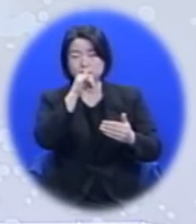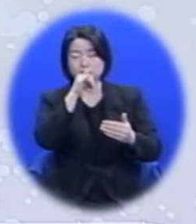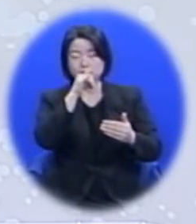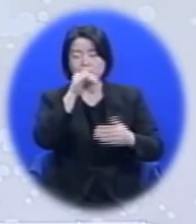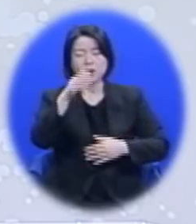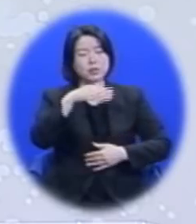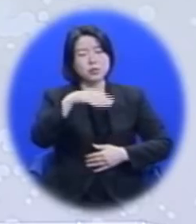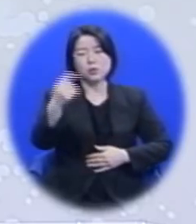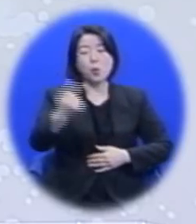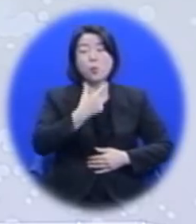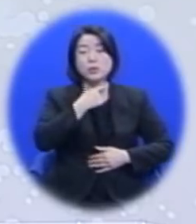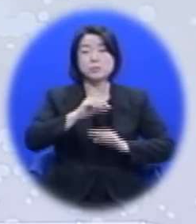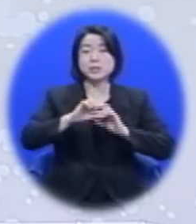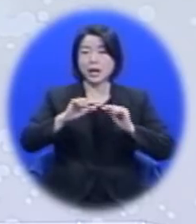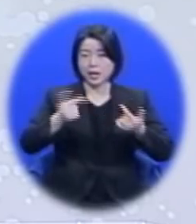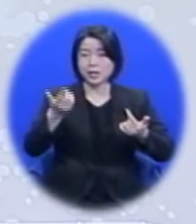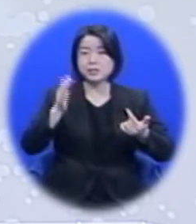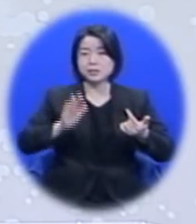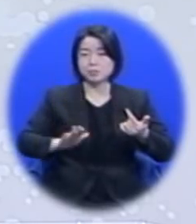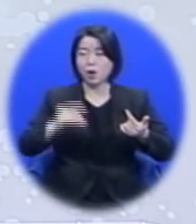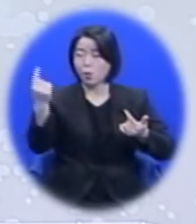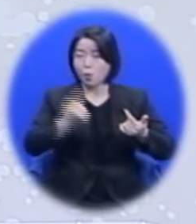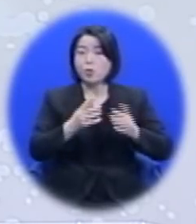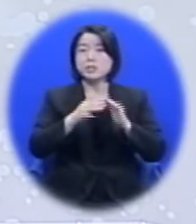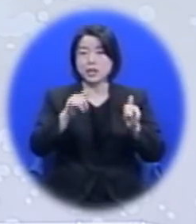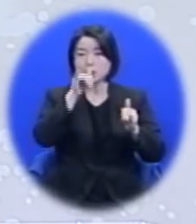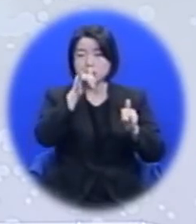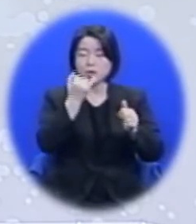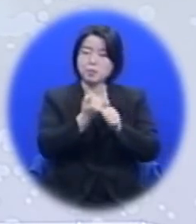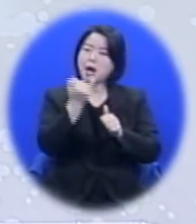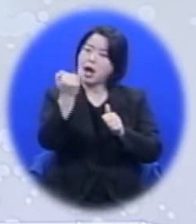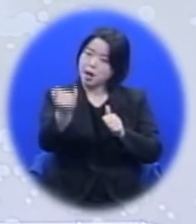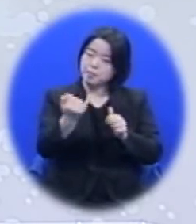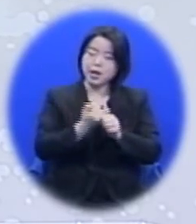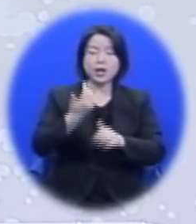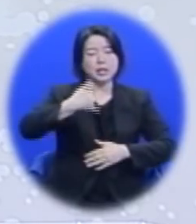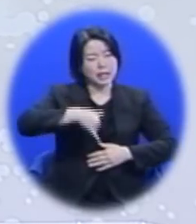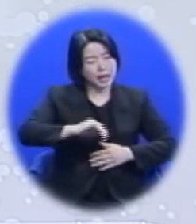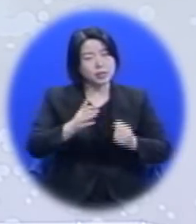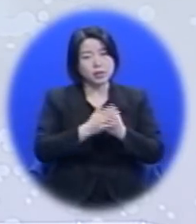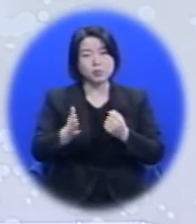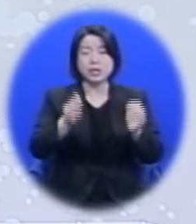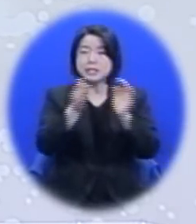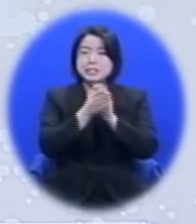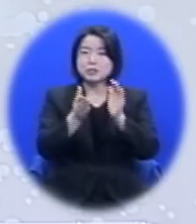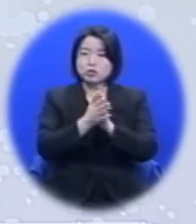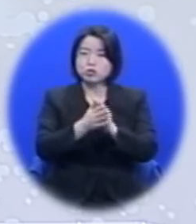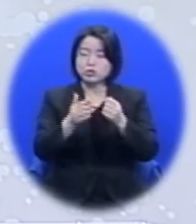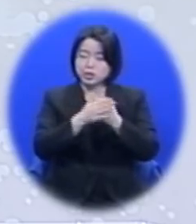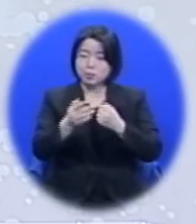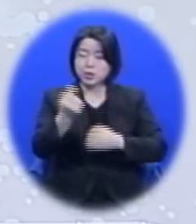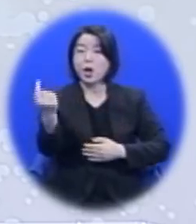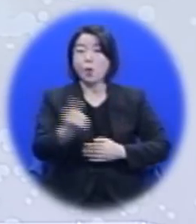전혀 오고 싶지 않았는데 오신 분도 있을 겁니다. 아내 때문에, 자녀들 때문에, 친구 때문에.